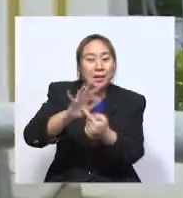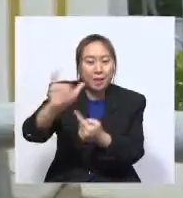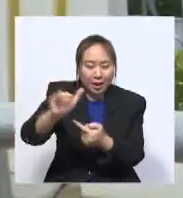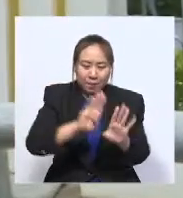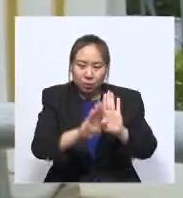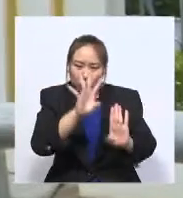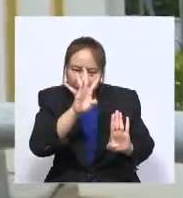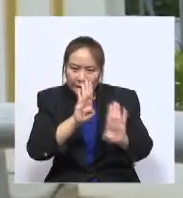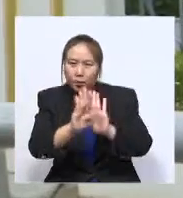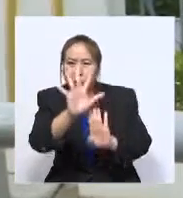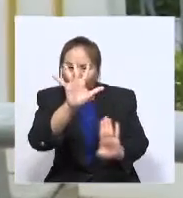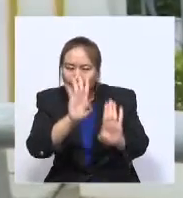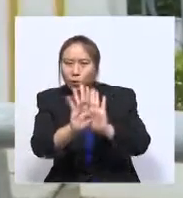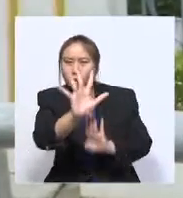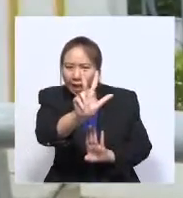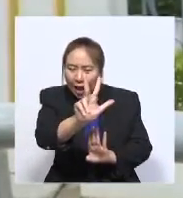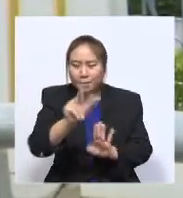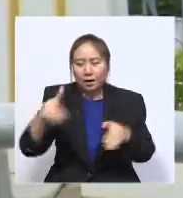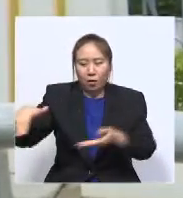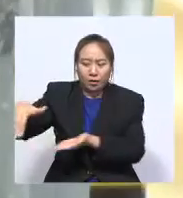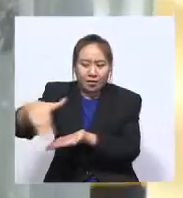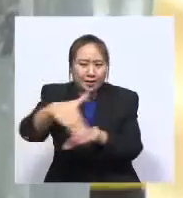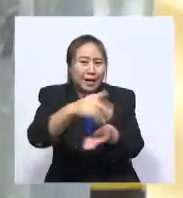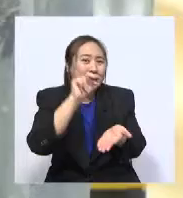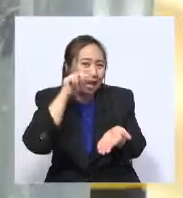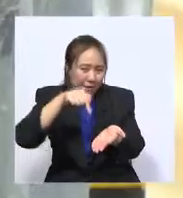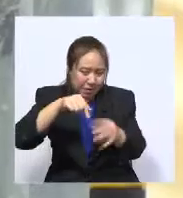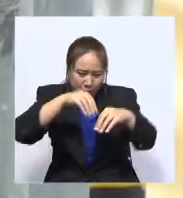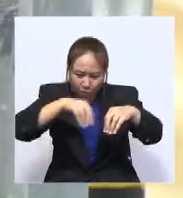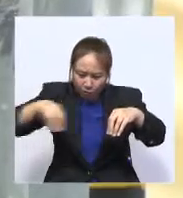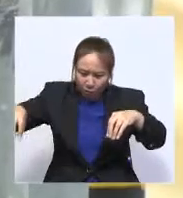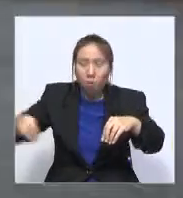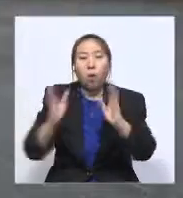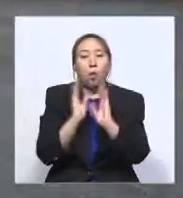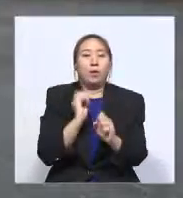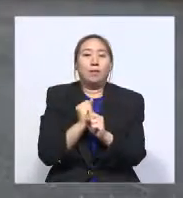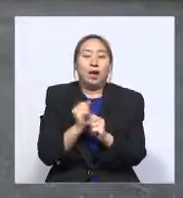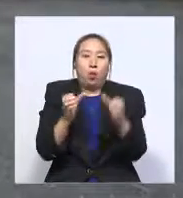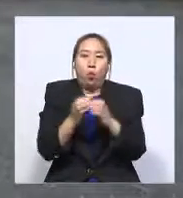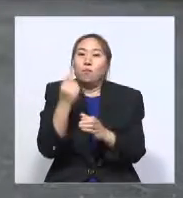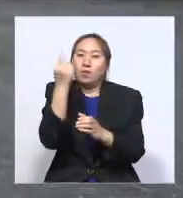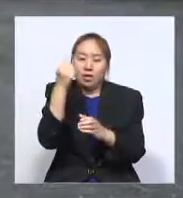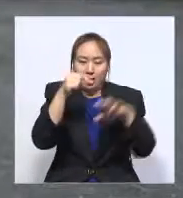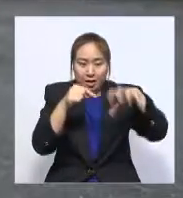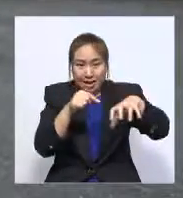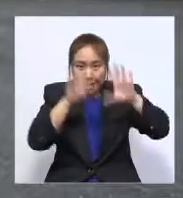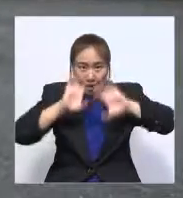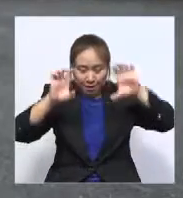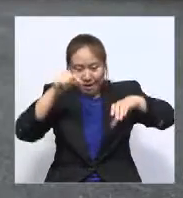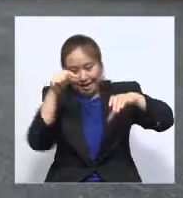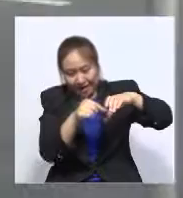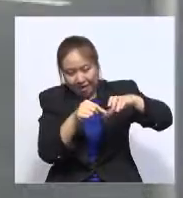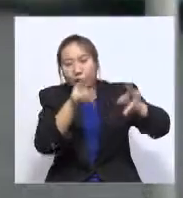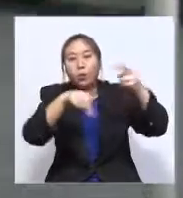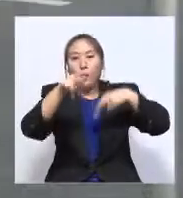3รวมถึงบริเวณเลียบคลองพดุงกรุงเกษมขณะที่อีก1 กองร้อยนะครับอันนี้จะดูแลภายในทำเนียบรัฐบาลพร้อมกับขอความ